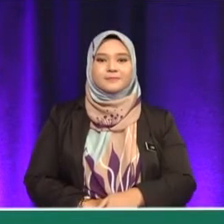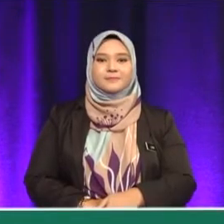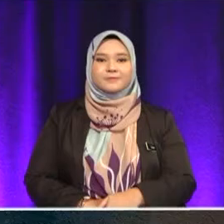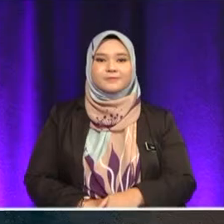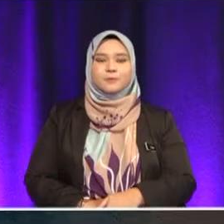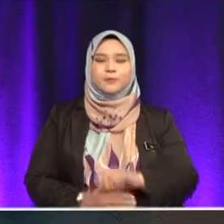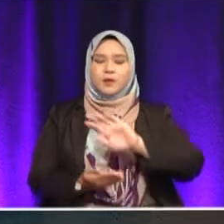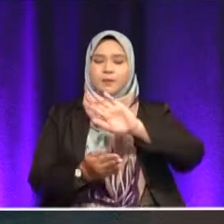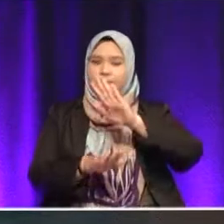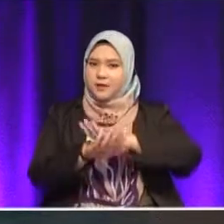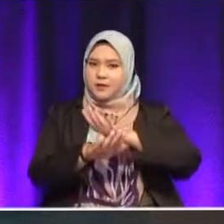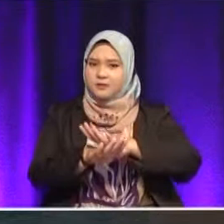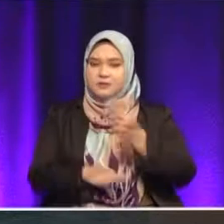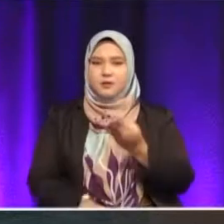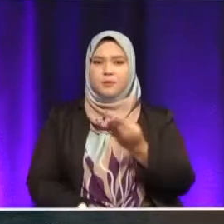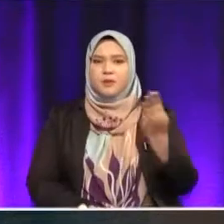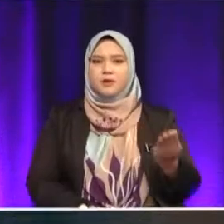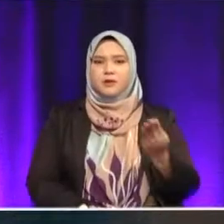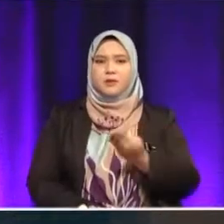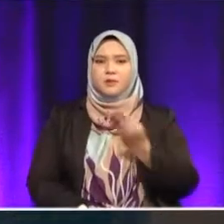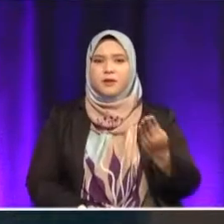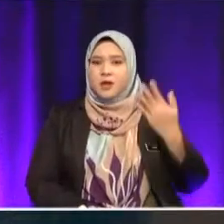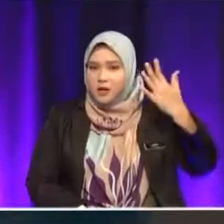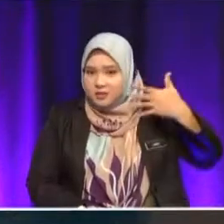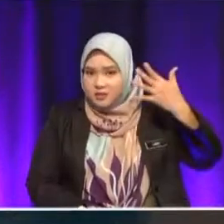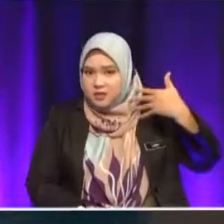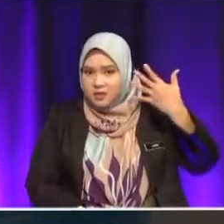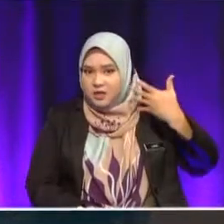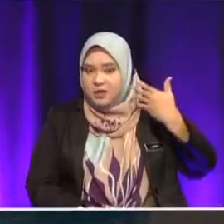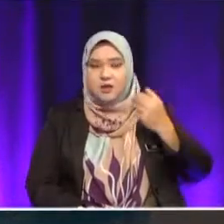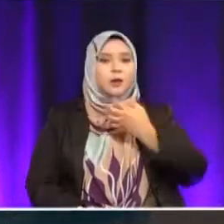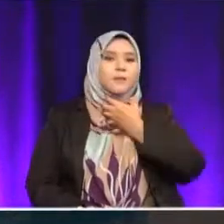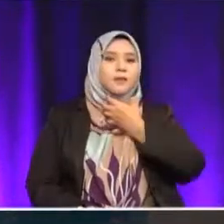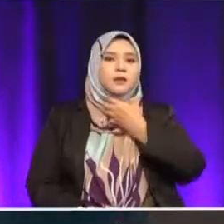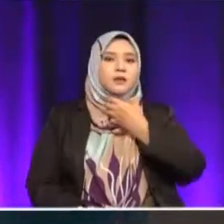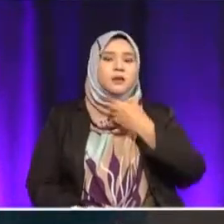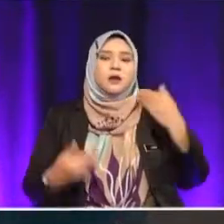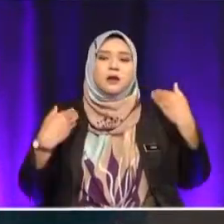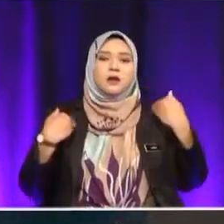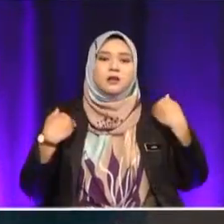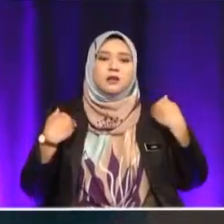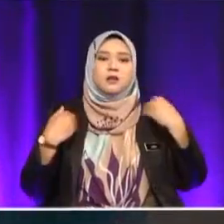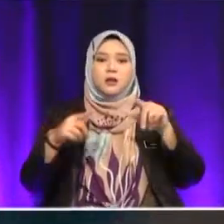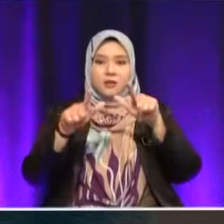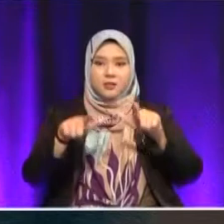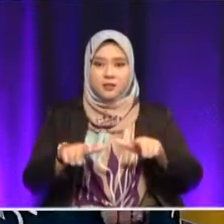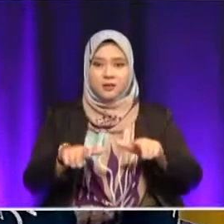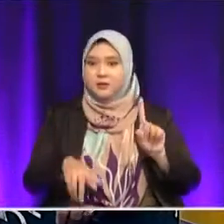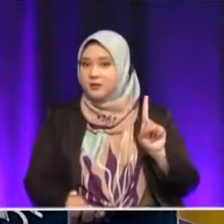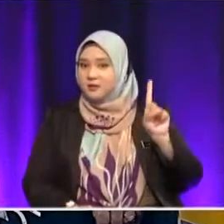yang telah membangunkan galeri ini untuk kunjungan plancung Oke seterusnya